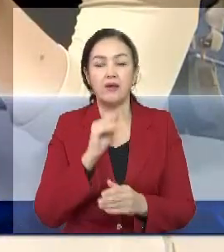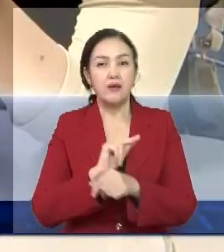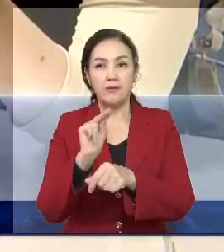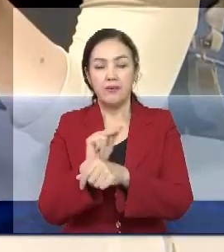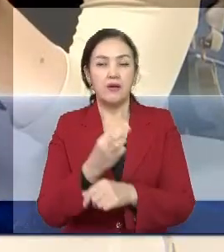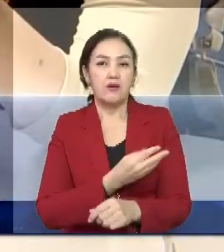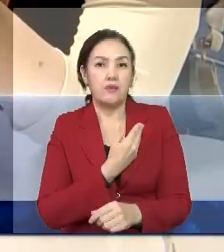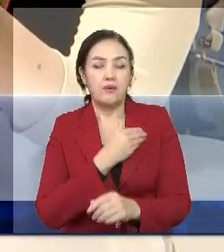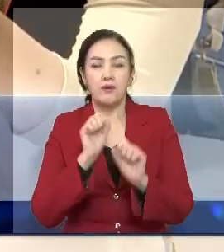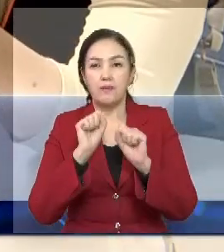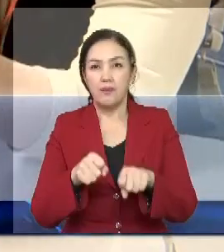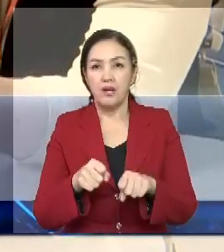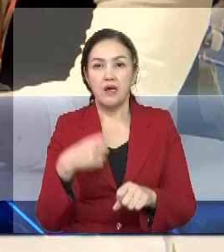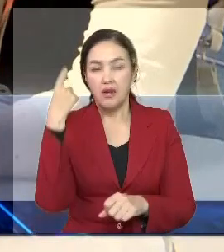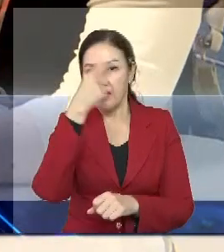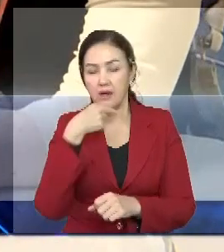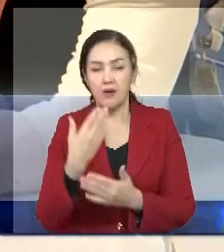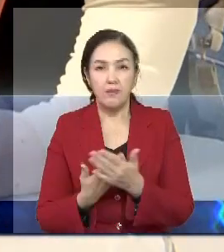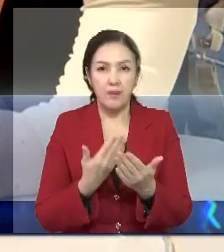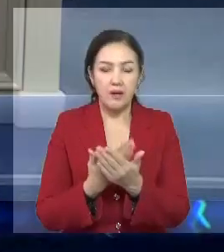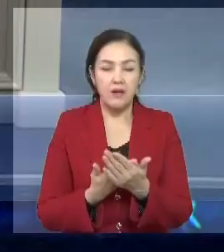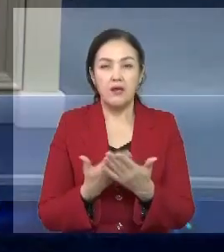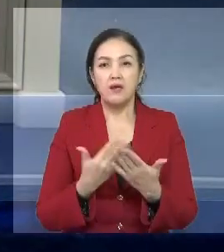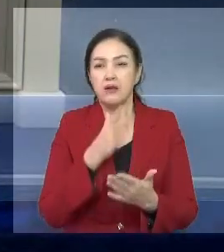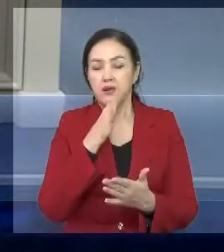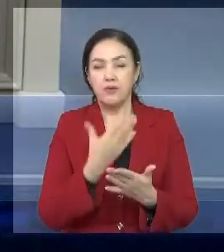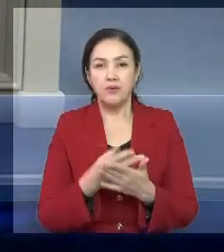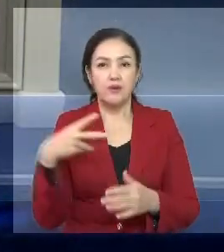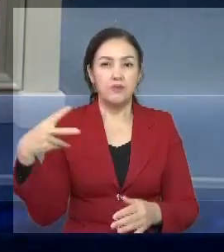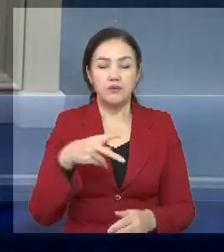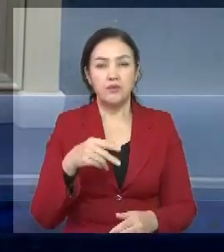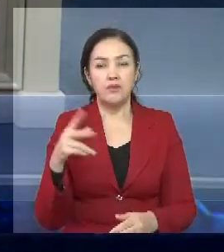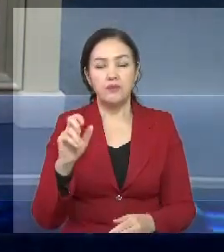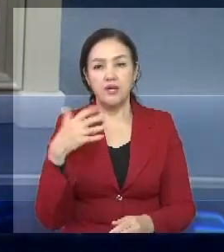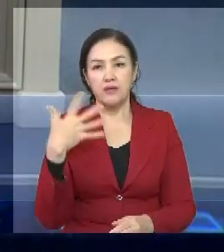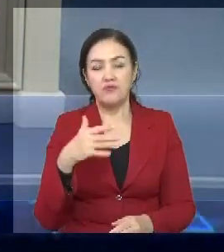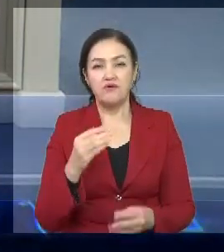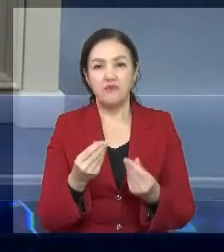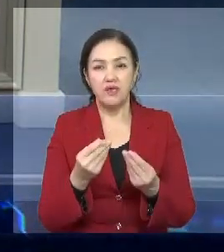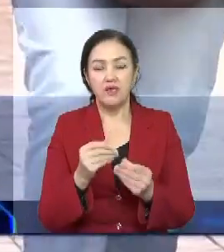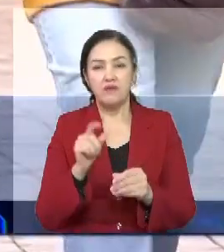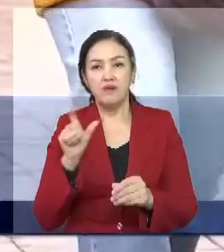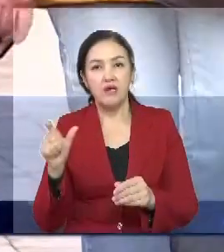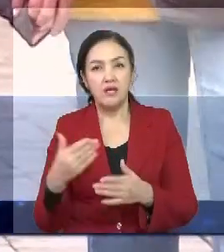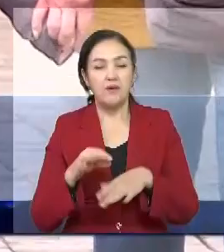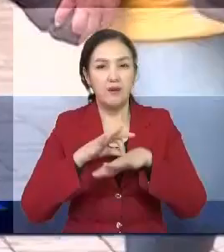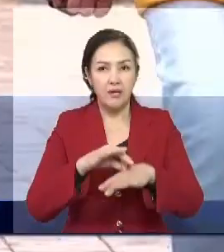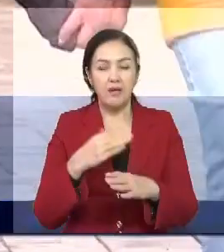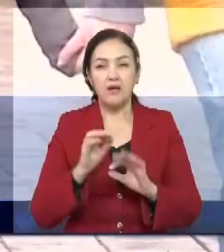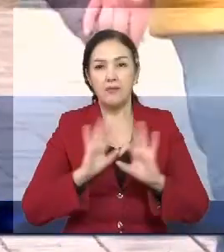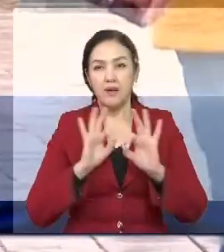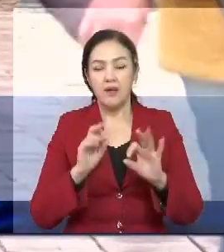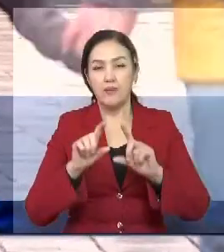обучения желающие могут получить индивидуальные консультации. За это время более 2250 финансовых экспертов провели лекции в